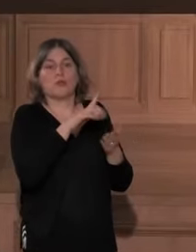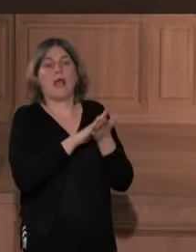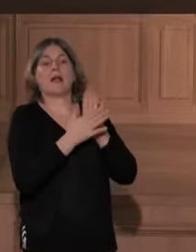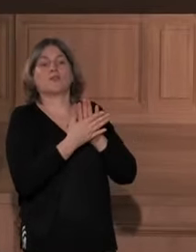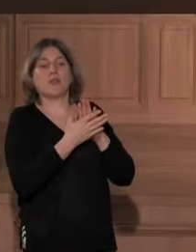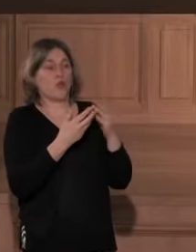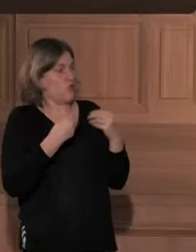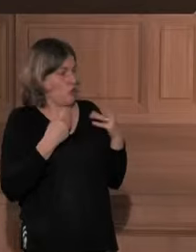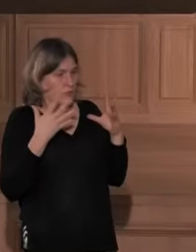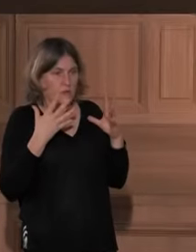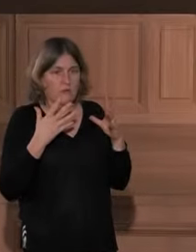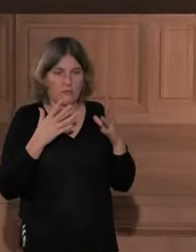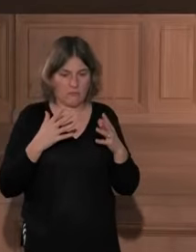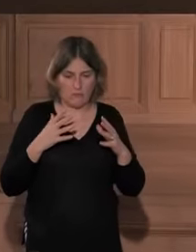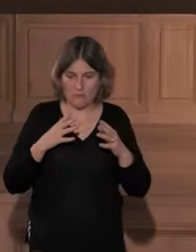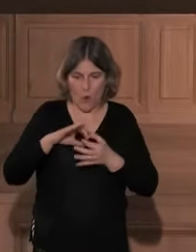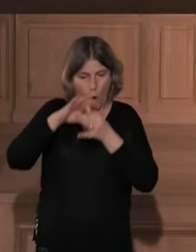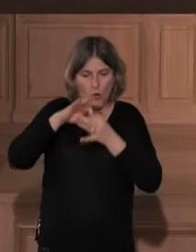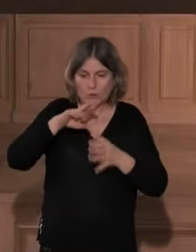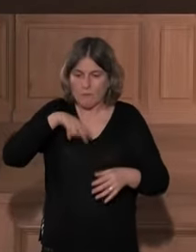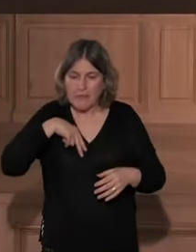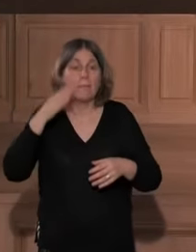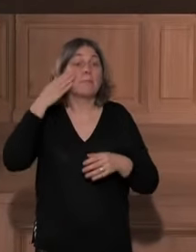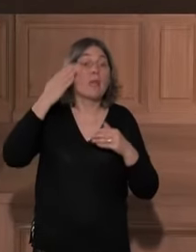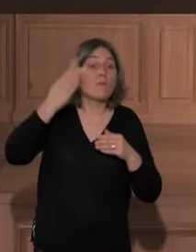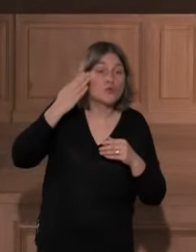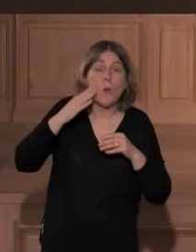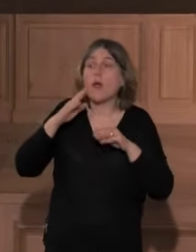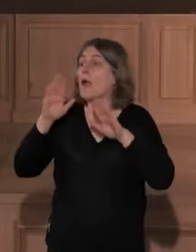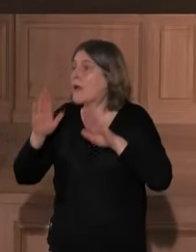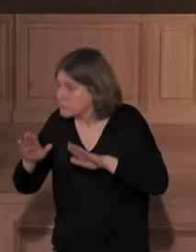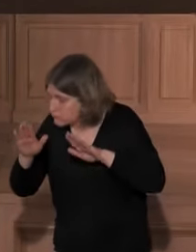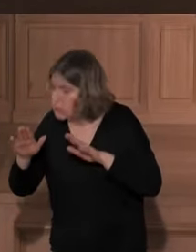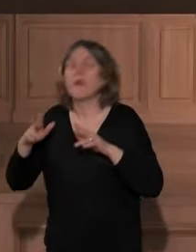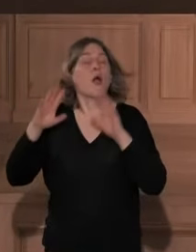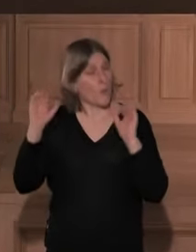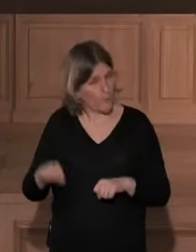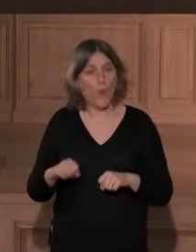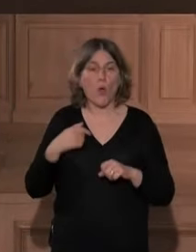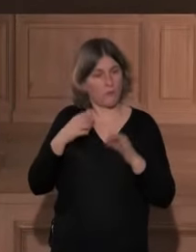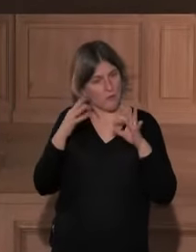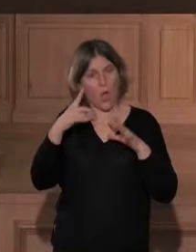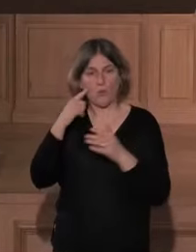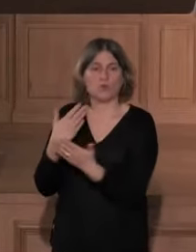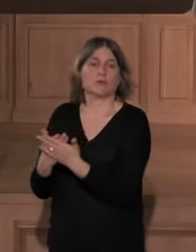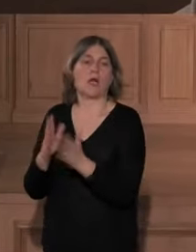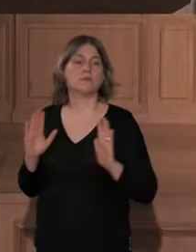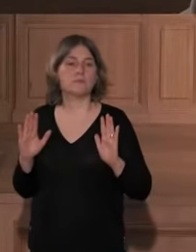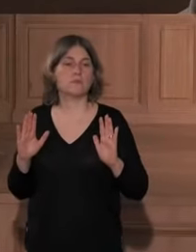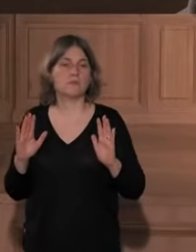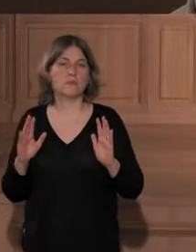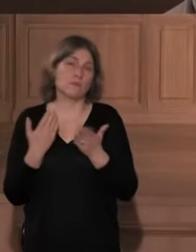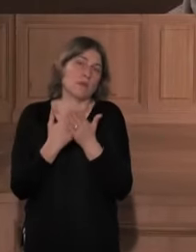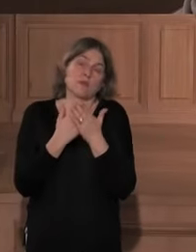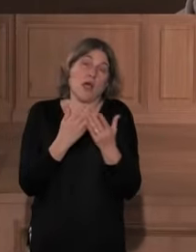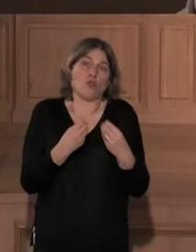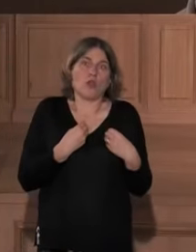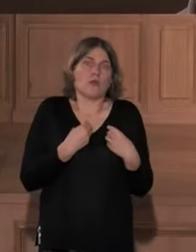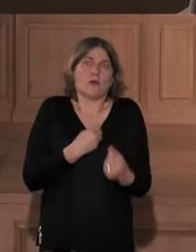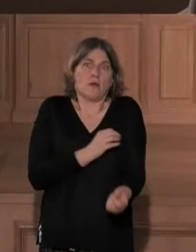pratiquer ma religion très tranquillement. C'est-à-dire que quand c'est l'heure de m'arrêter et prier Dieu, je prie Dieu. Ouais. Et ça, c'est quelque chose qui me donne énormément de